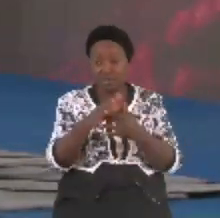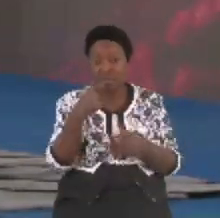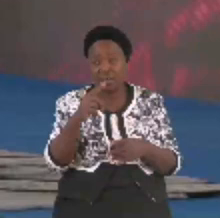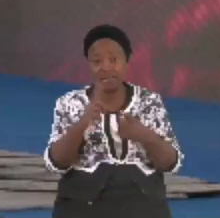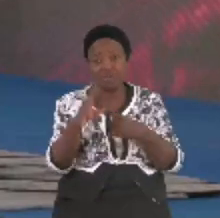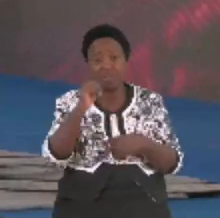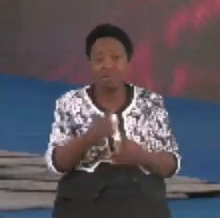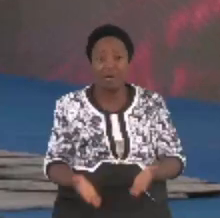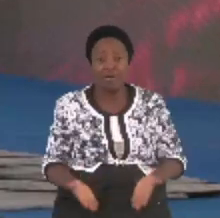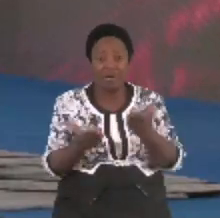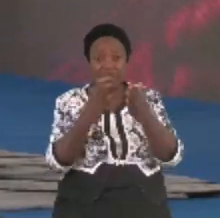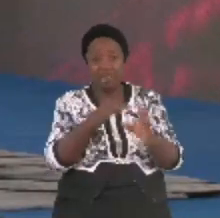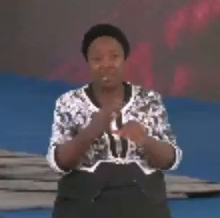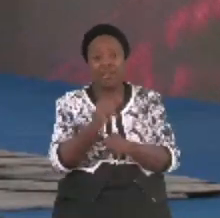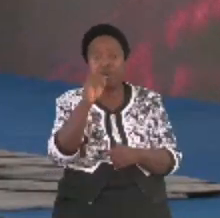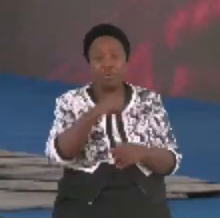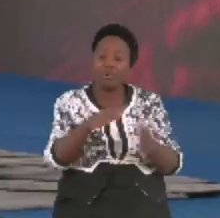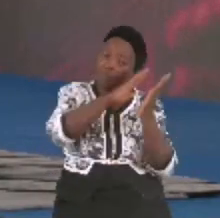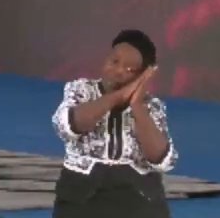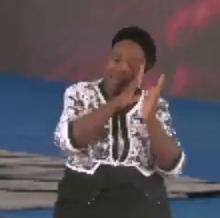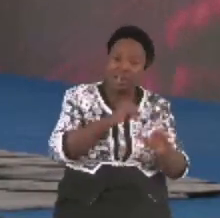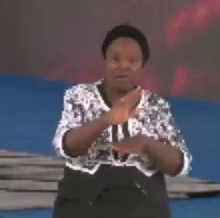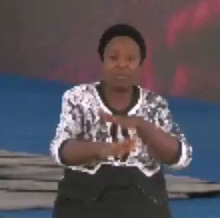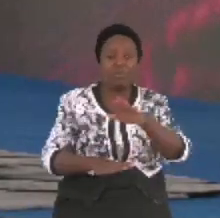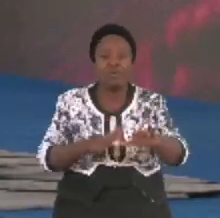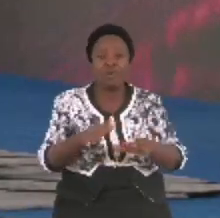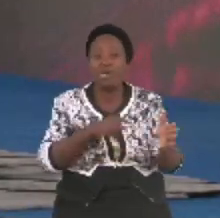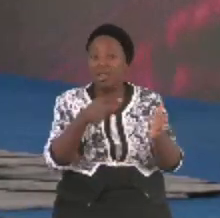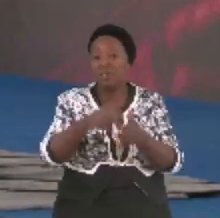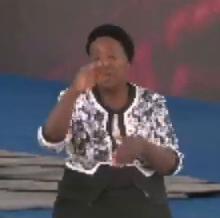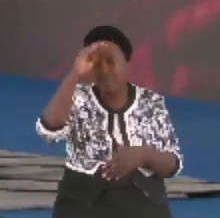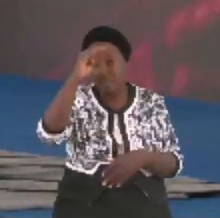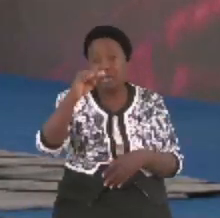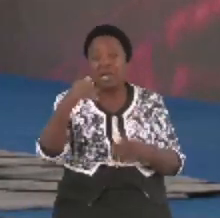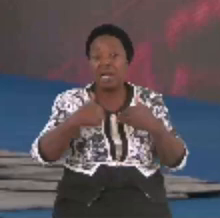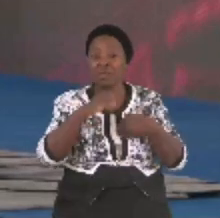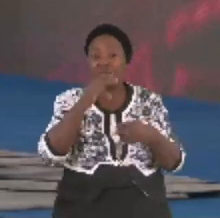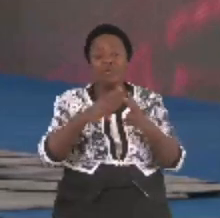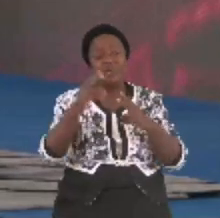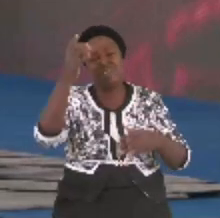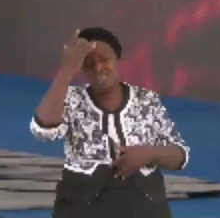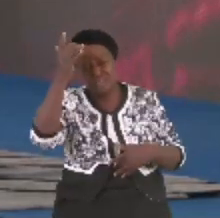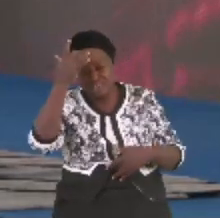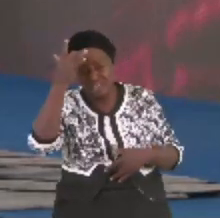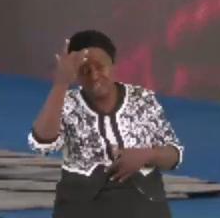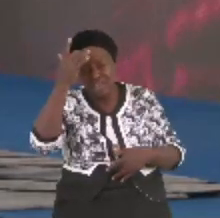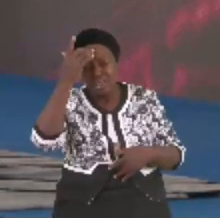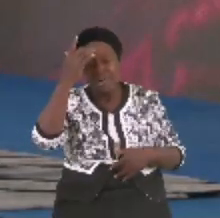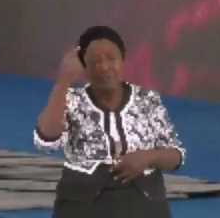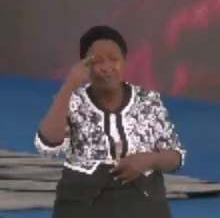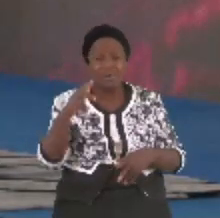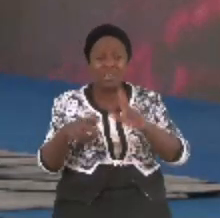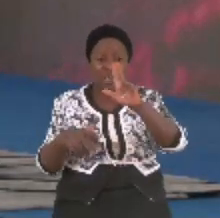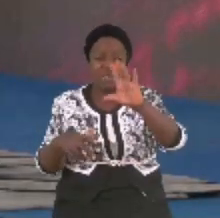verset 8. Lève-toi, lui dit Jésus, prends ton lit et marche. Cet homme était invalide, incurable, à